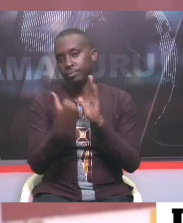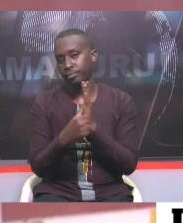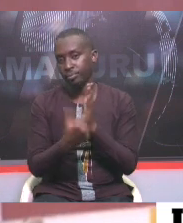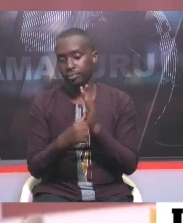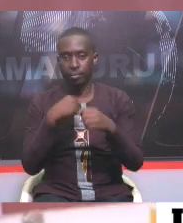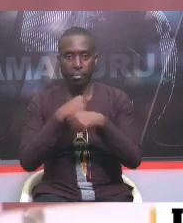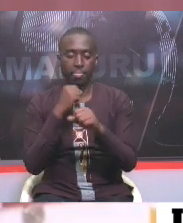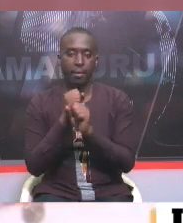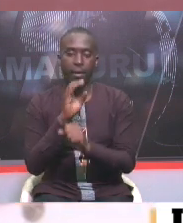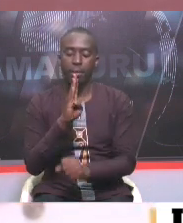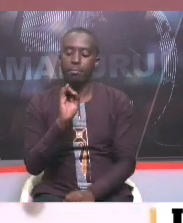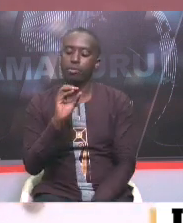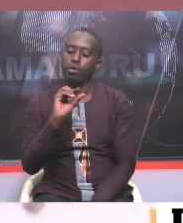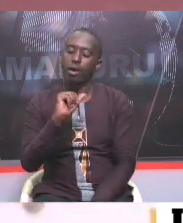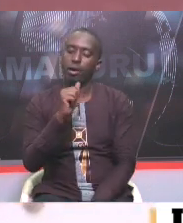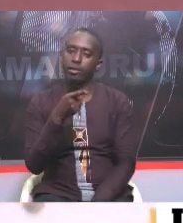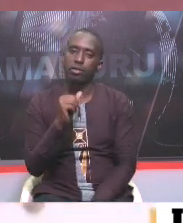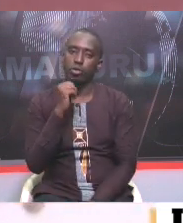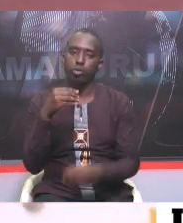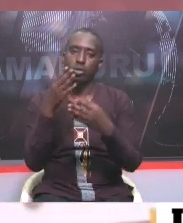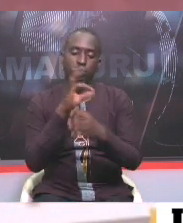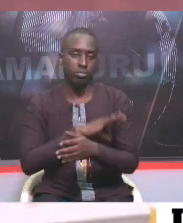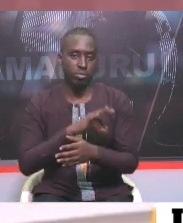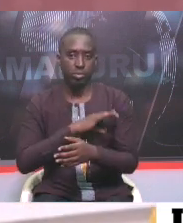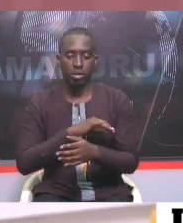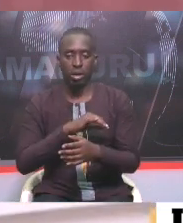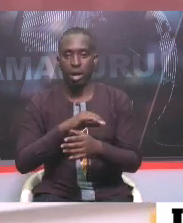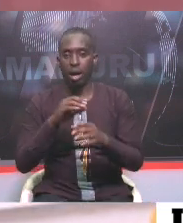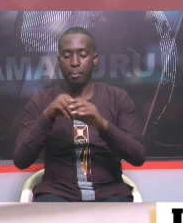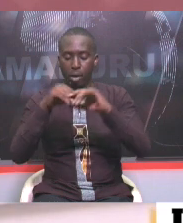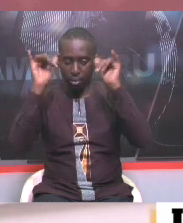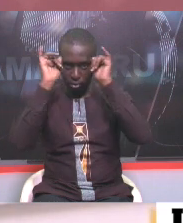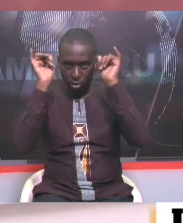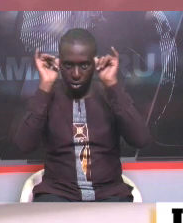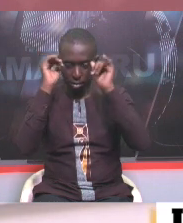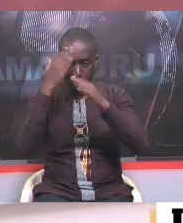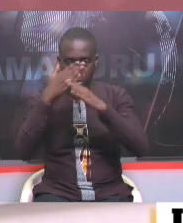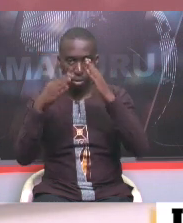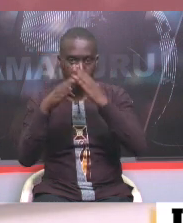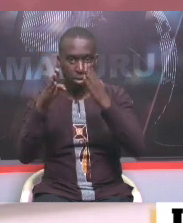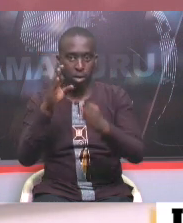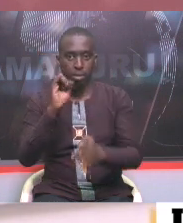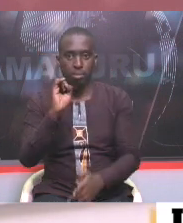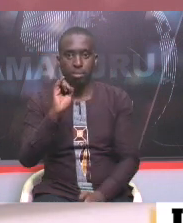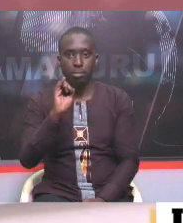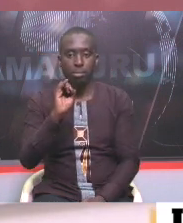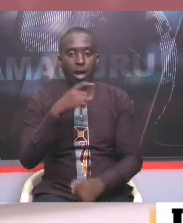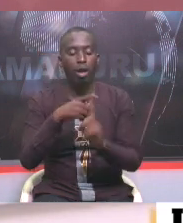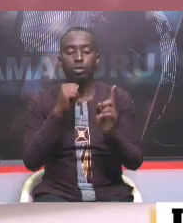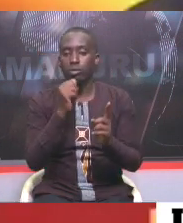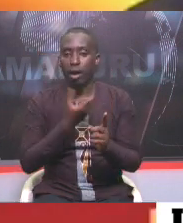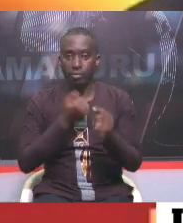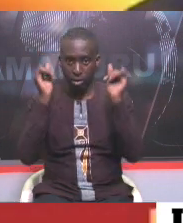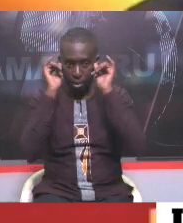bituma biogaze itagera ku musaruro harimo kiriya hari abaturage batunze bubakiwe biogaze ariko badatunze inka hari abigeze